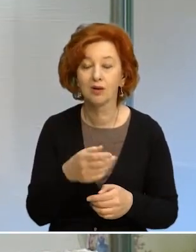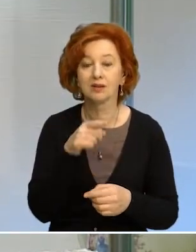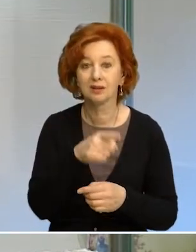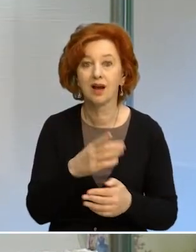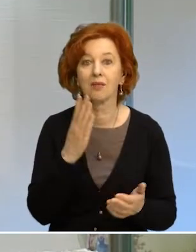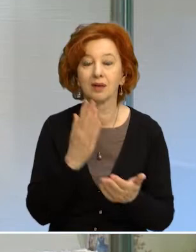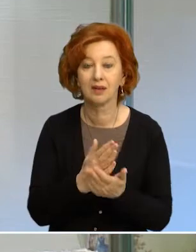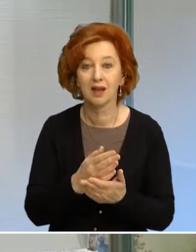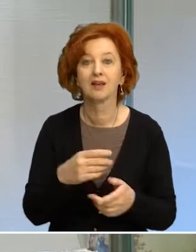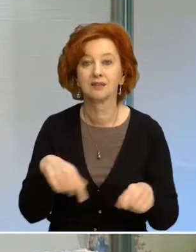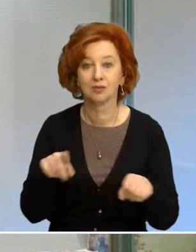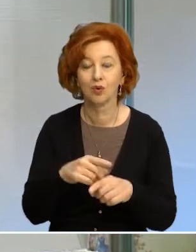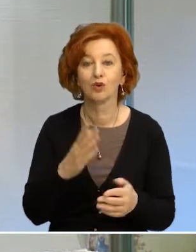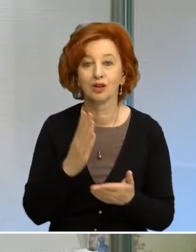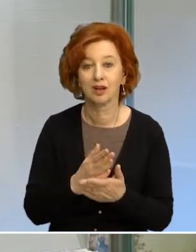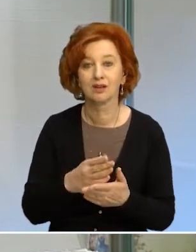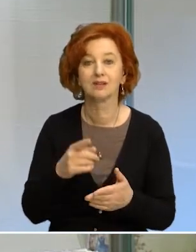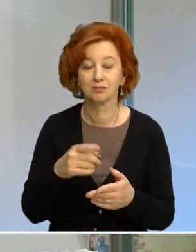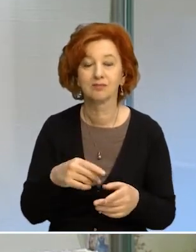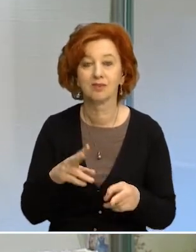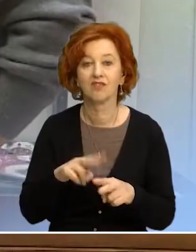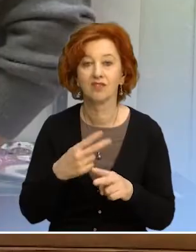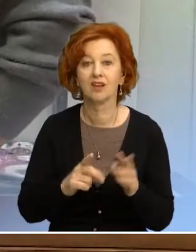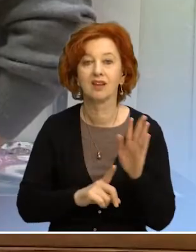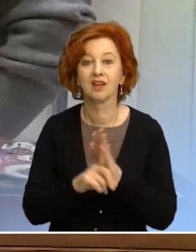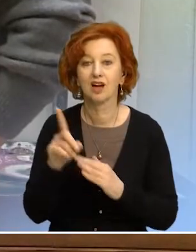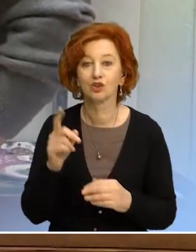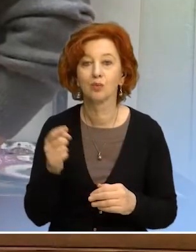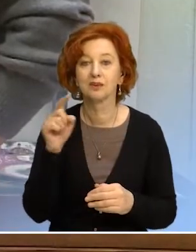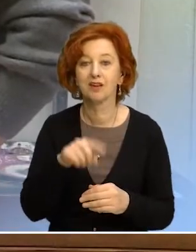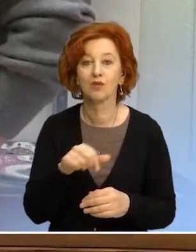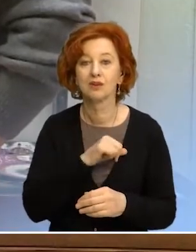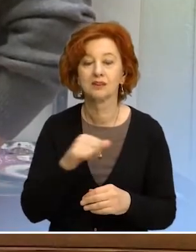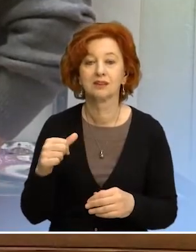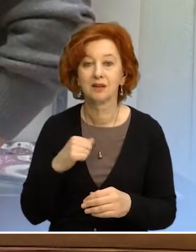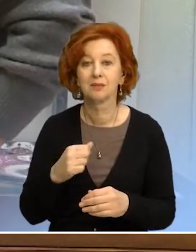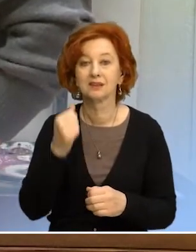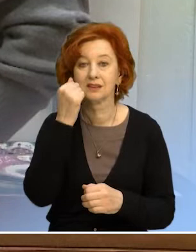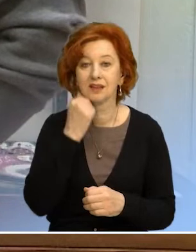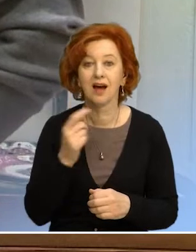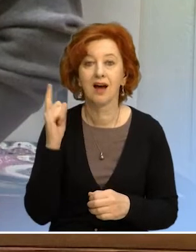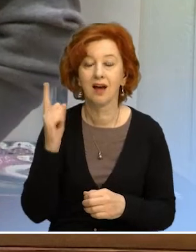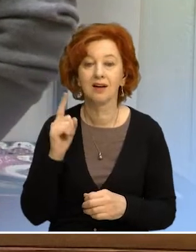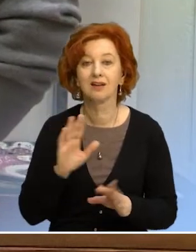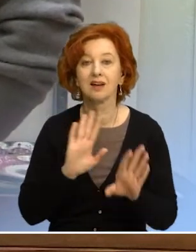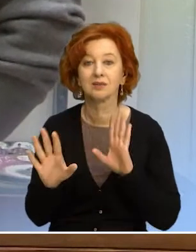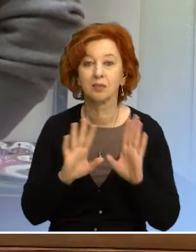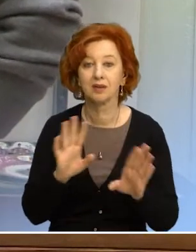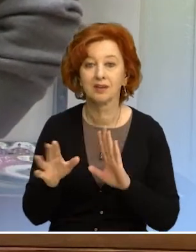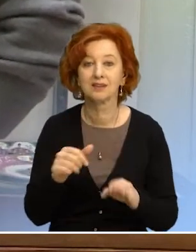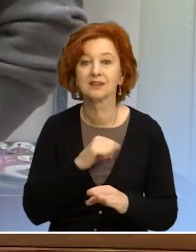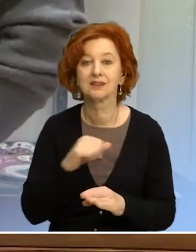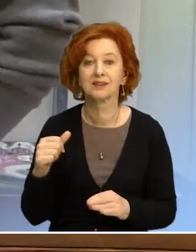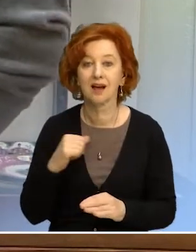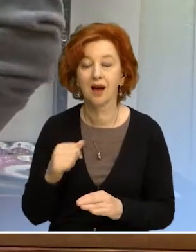есть даже сувениры Олимпиад, вот это уже век наш 21-й. Начнем, наверное, с самых старых экспонатов, самых